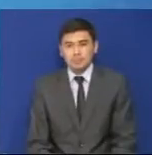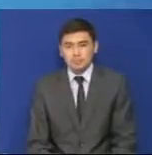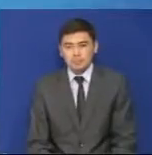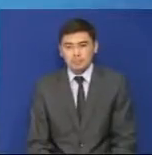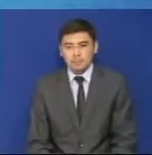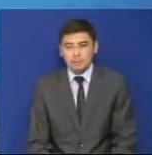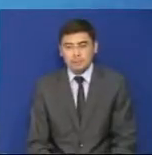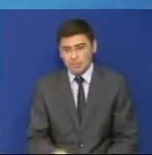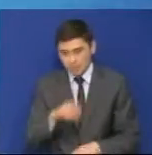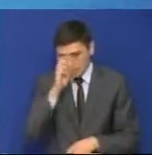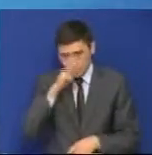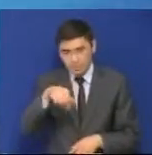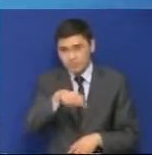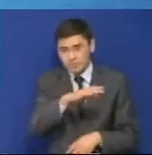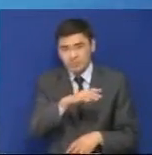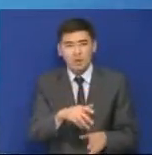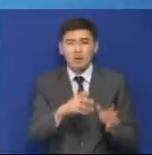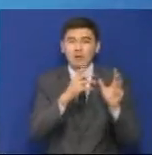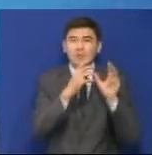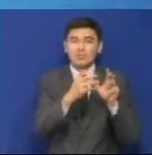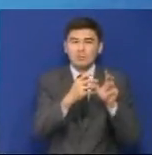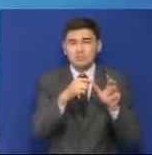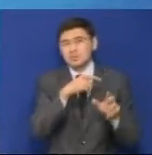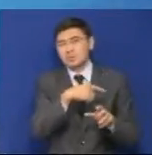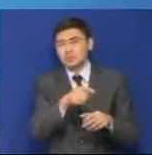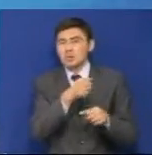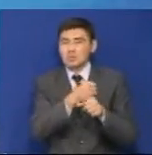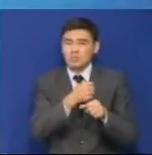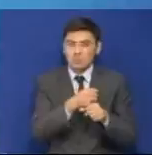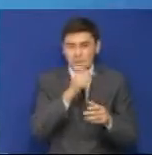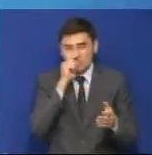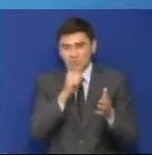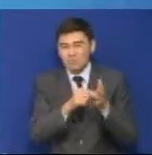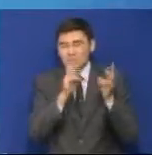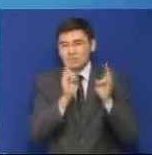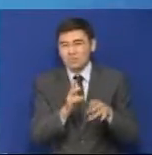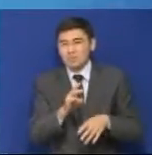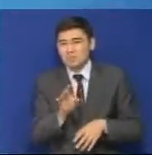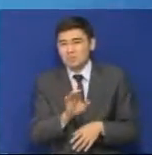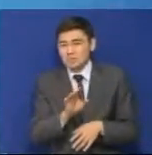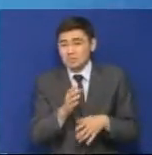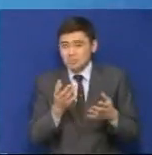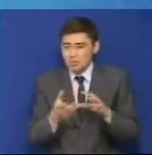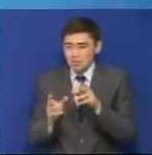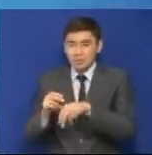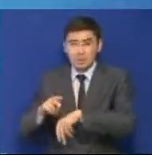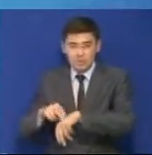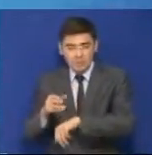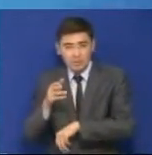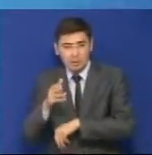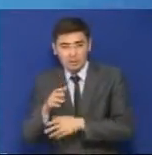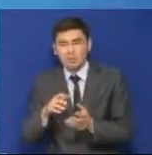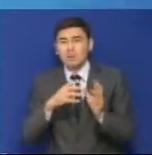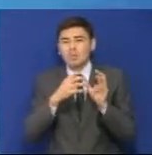Елімізде автобус жедел алдын алу іс-шарасы өтуде. Осыған орай тәртіп сақшылары қала аралық бағыттағы